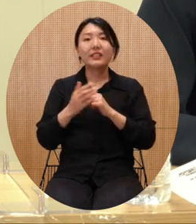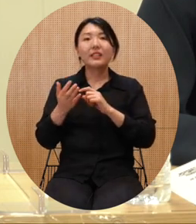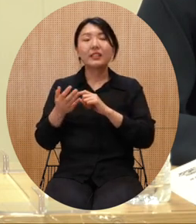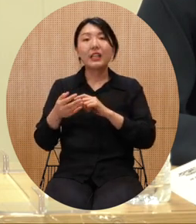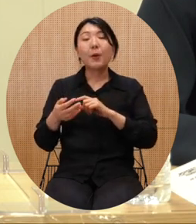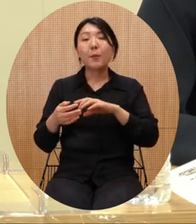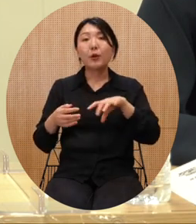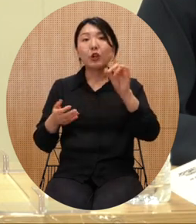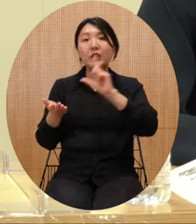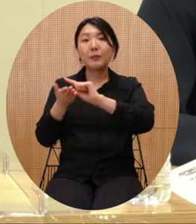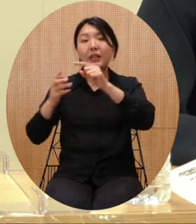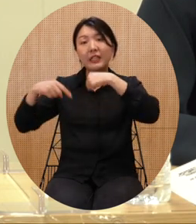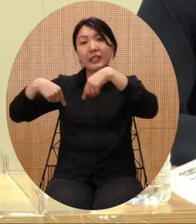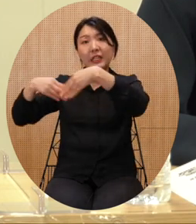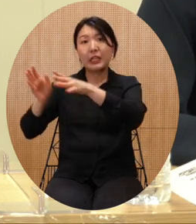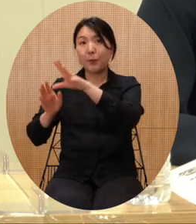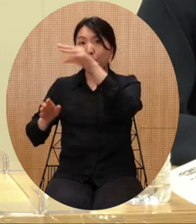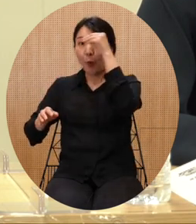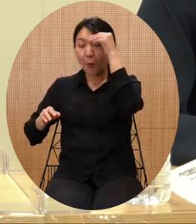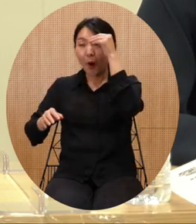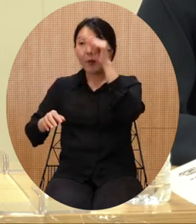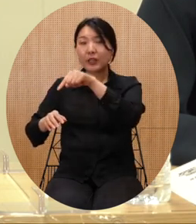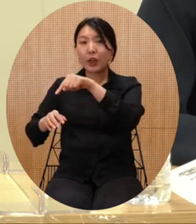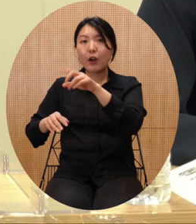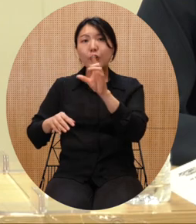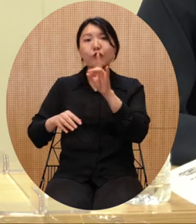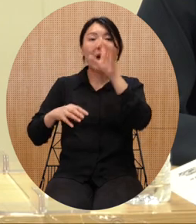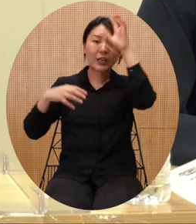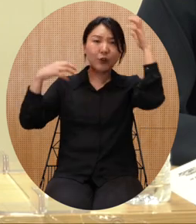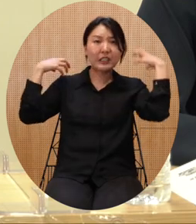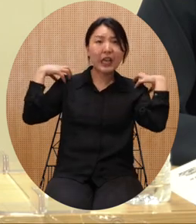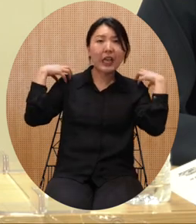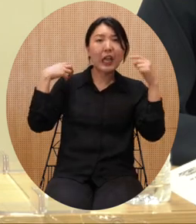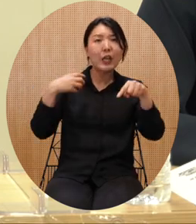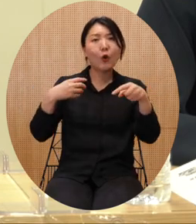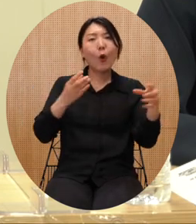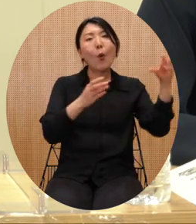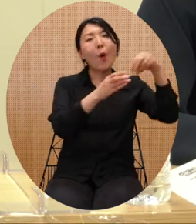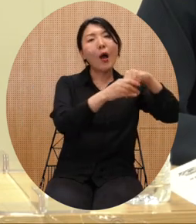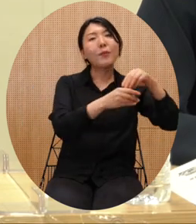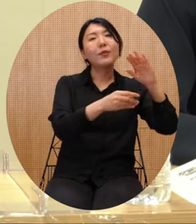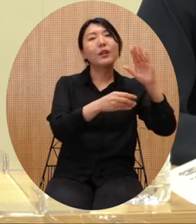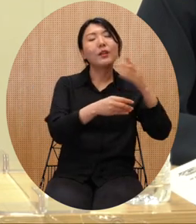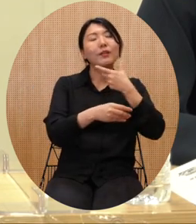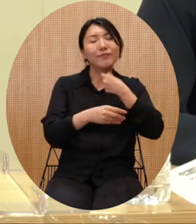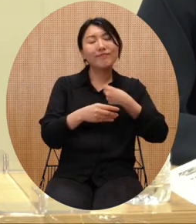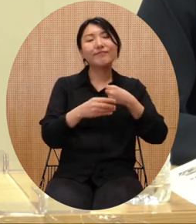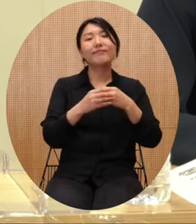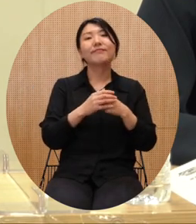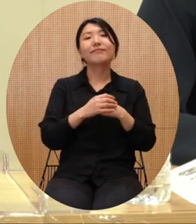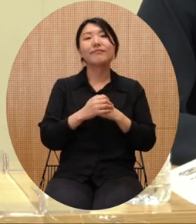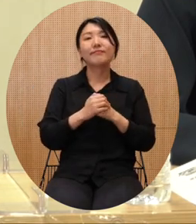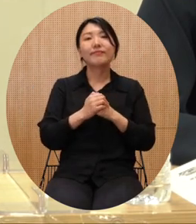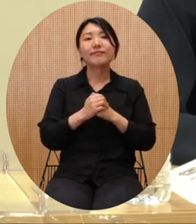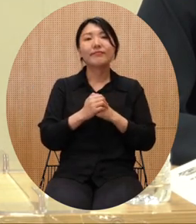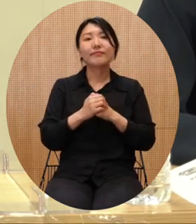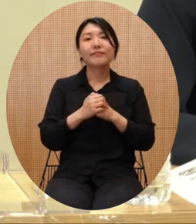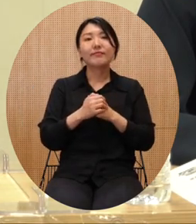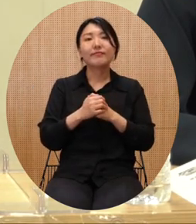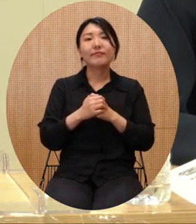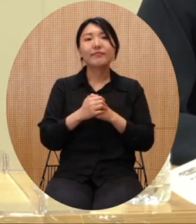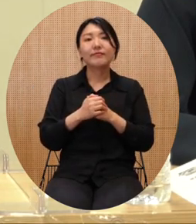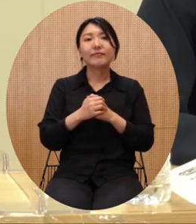먼저 모범을 보여서 중앙 정책을 좀 더 전향적으로 고민하는 그런 부분들이 좀 생겼으면 하는 바람입니다.